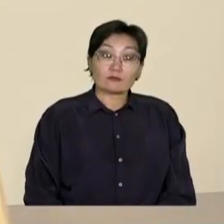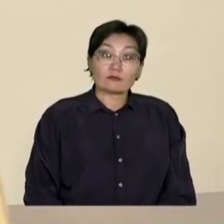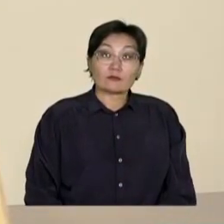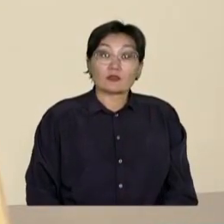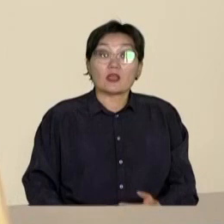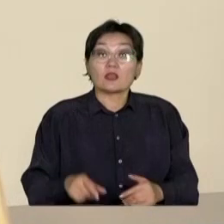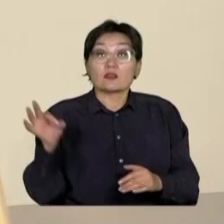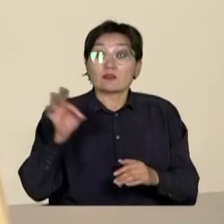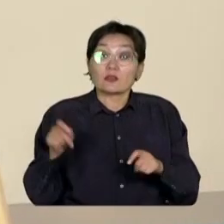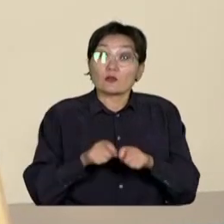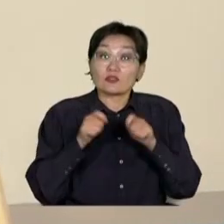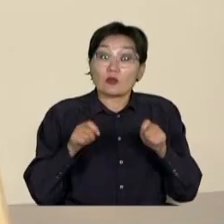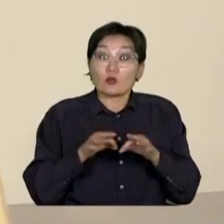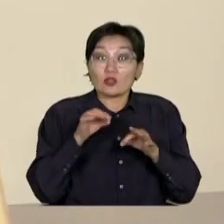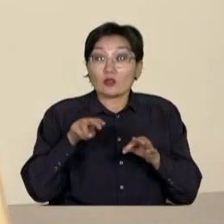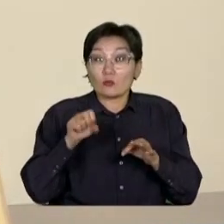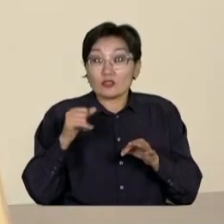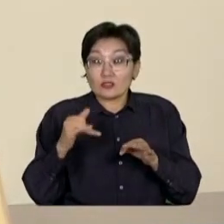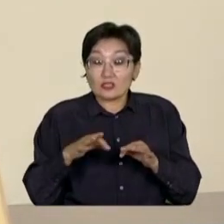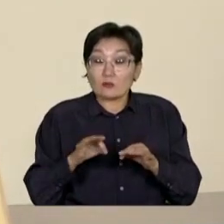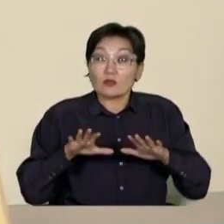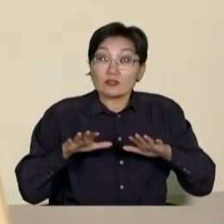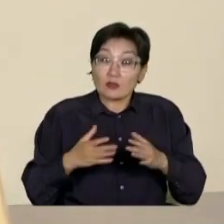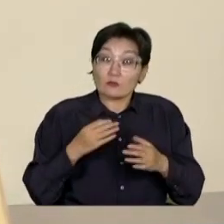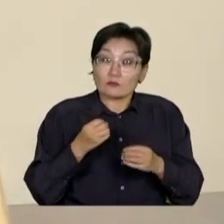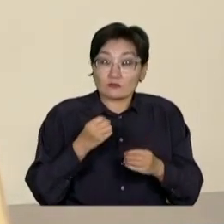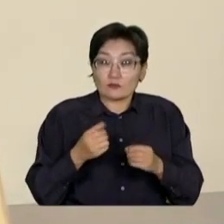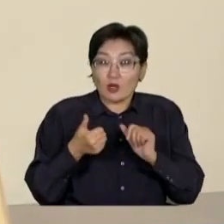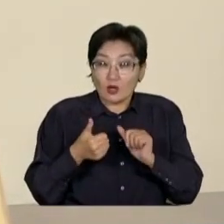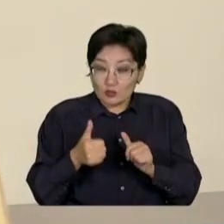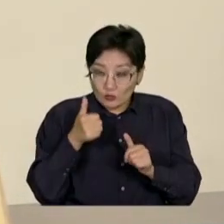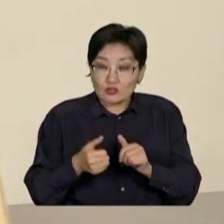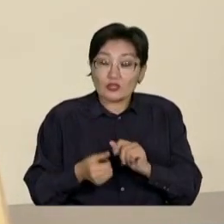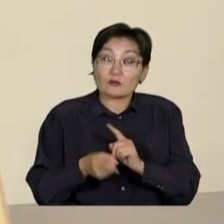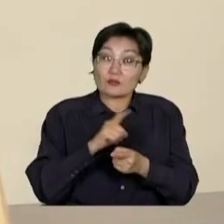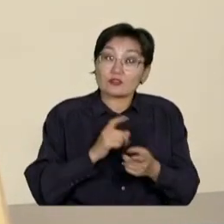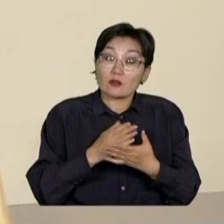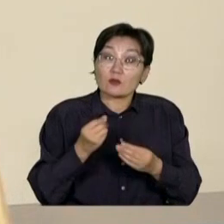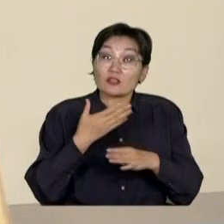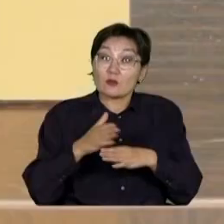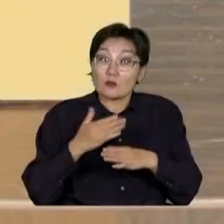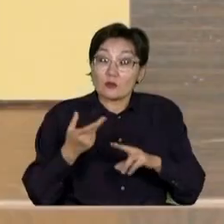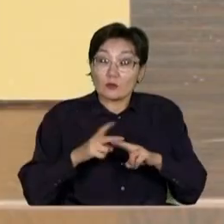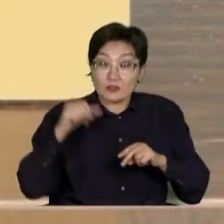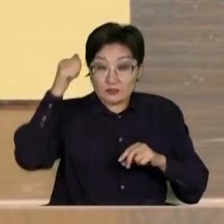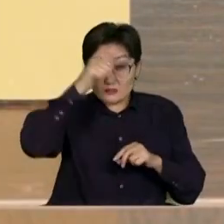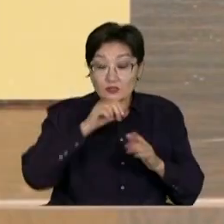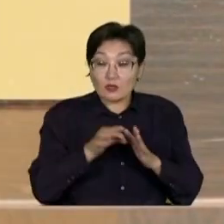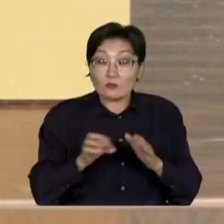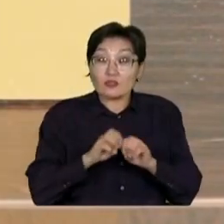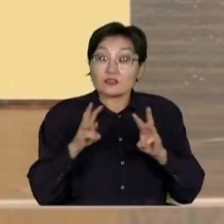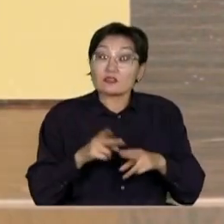С момента образования области Улатау произошли положительные изменения. Средства выделяются. В этом году в целях